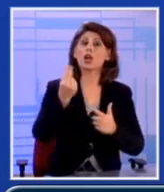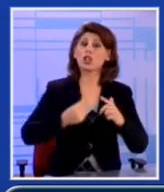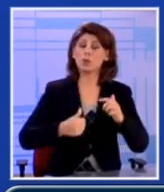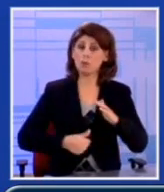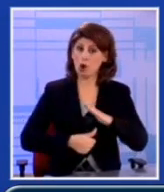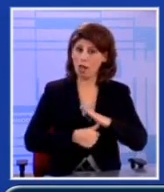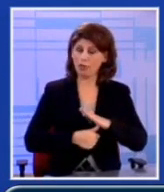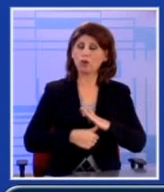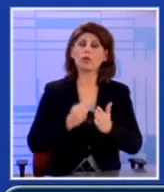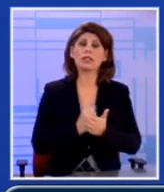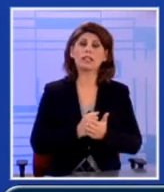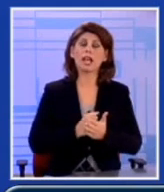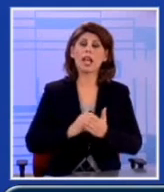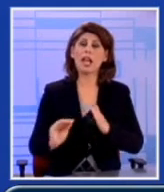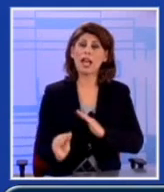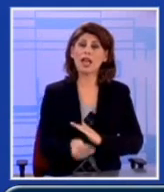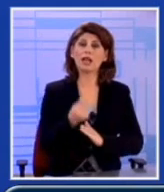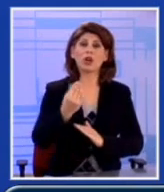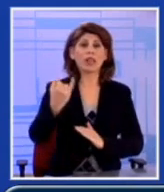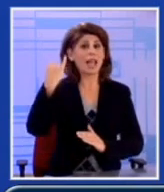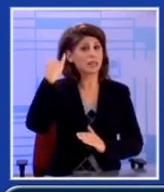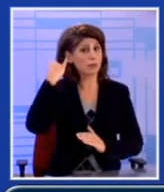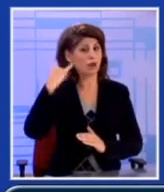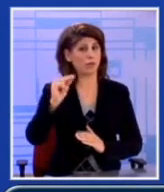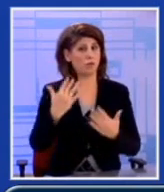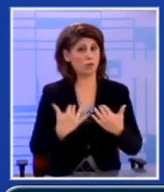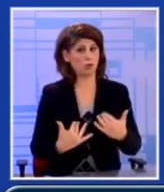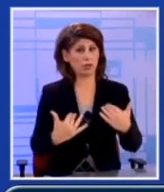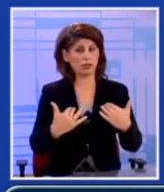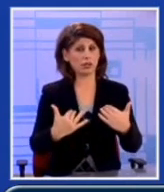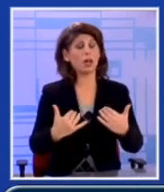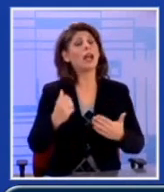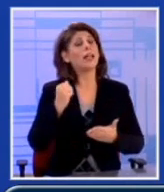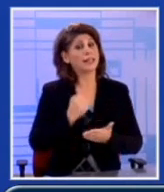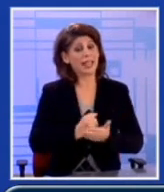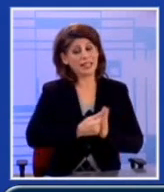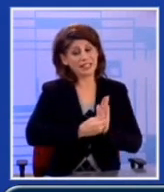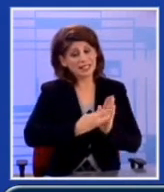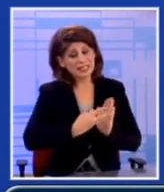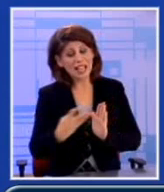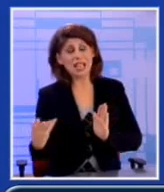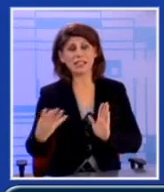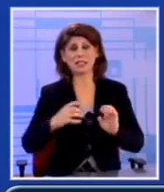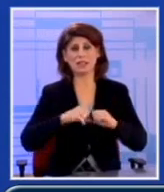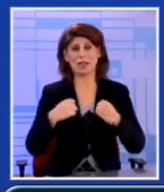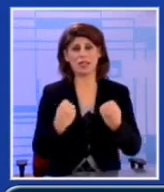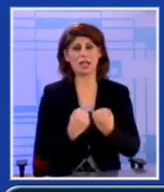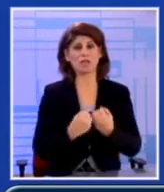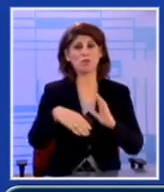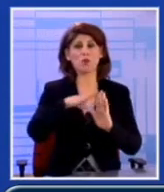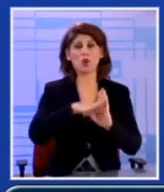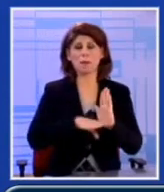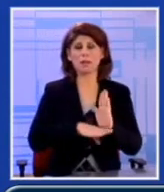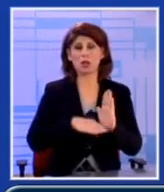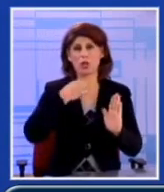Προέδρου και για τη συνεδρίαση της εκλογής Αντιπροέδρων της Βουλής και για τις 4 συνεδριάσεις